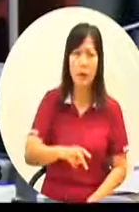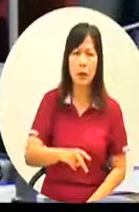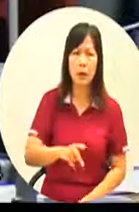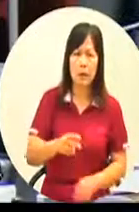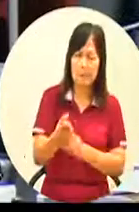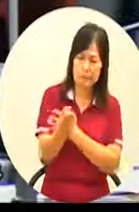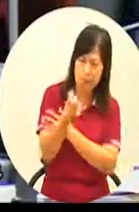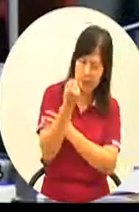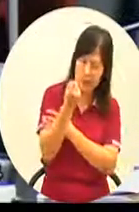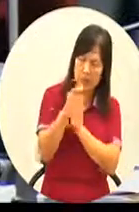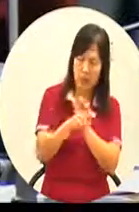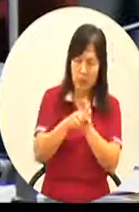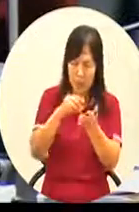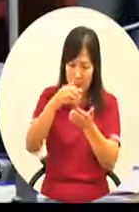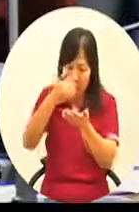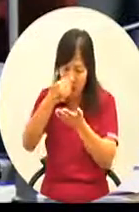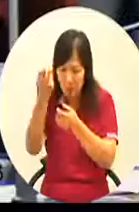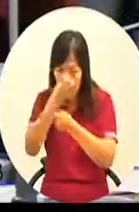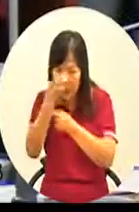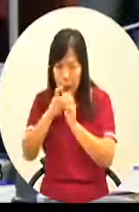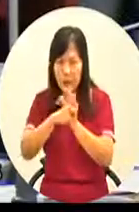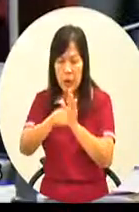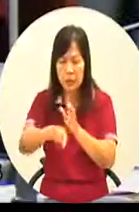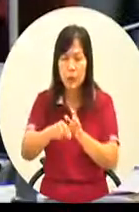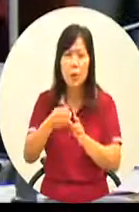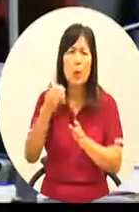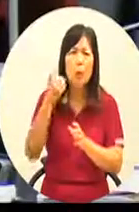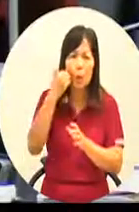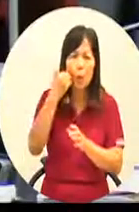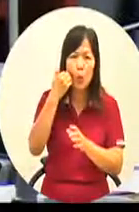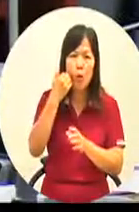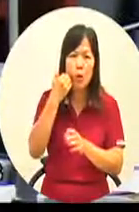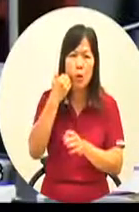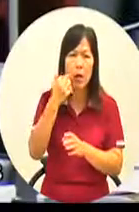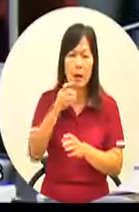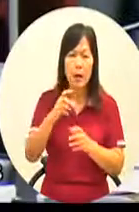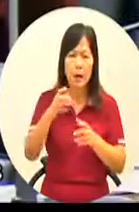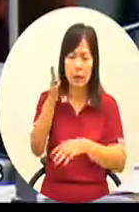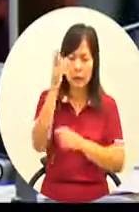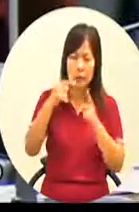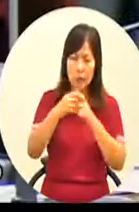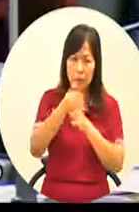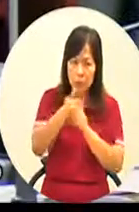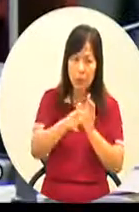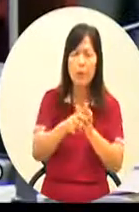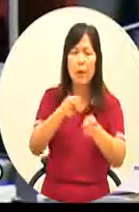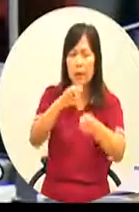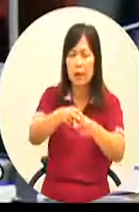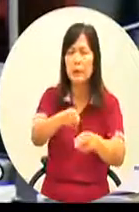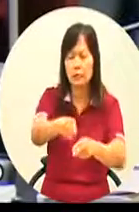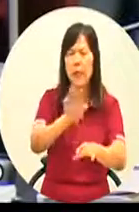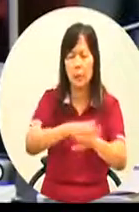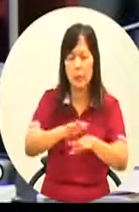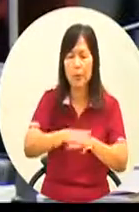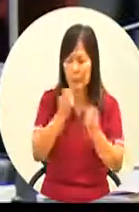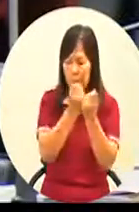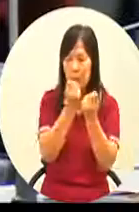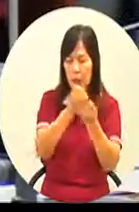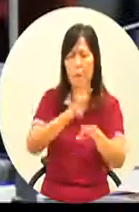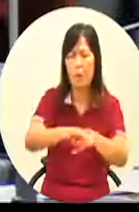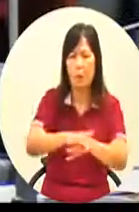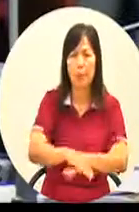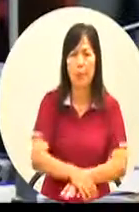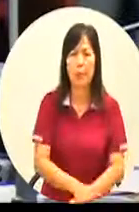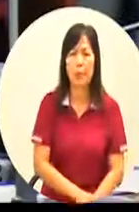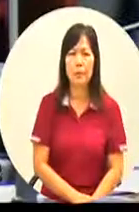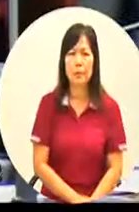极的来清查，如果有这一些吼，当然。公务人员，咱嘛是拢相信伊的清白啊。唔过吼，咱就